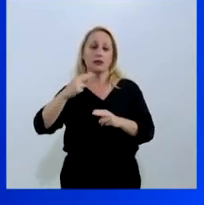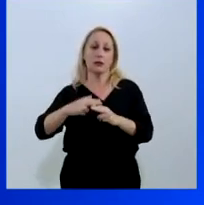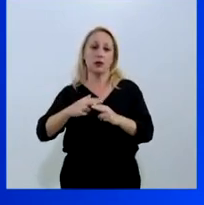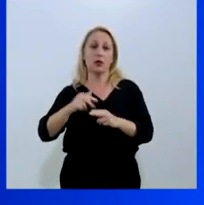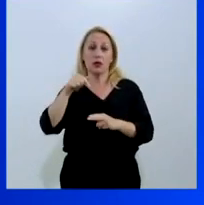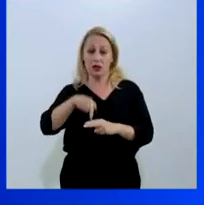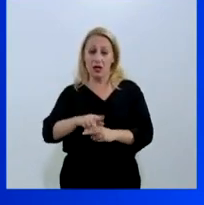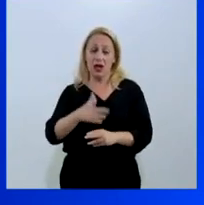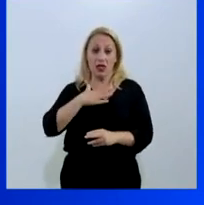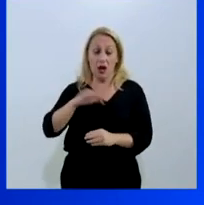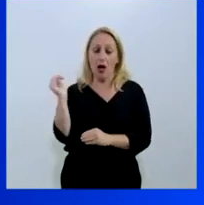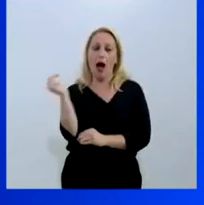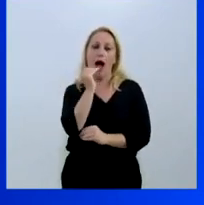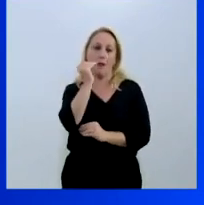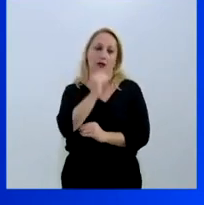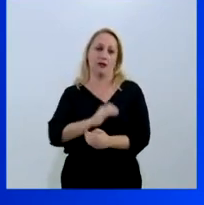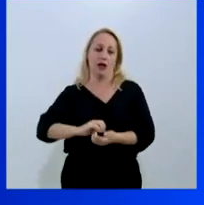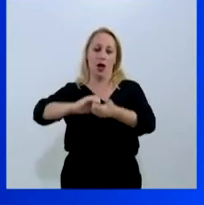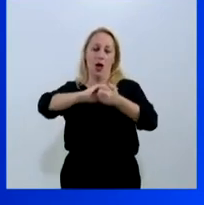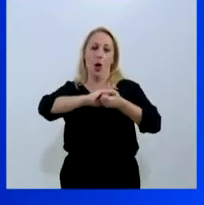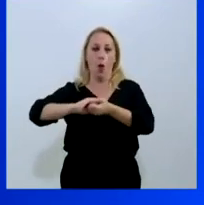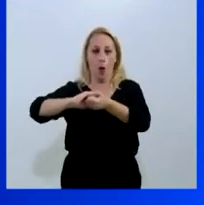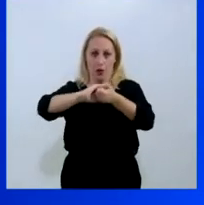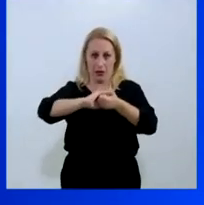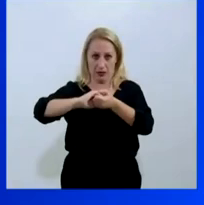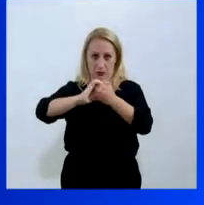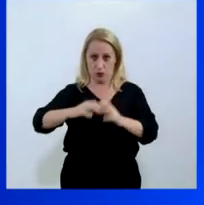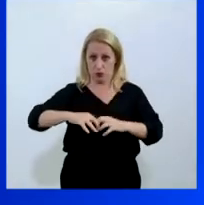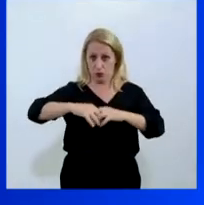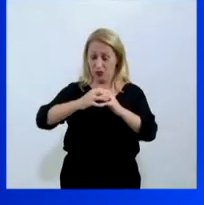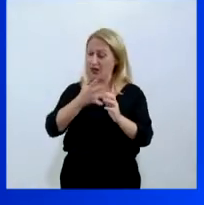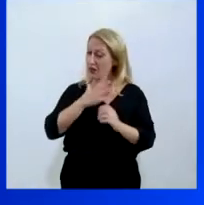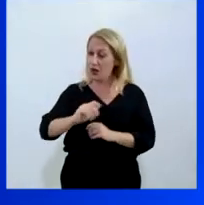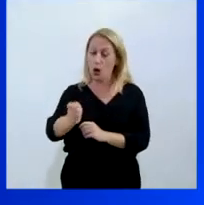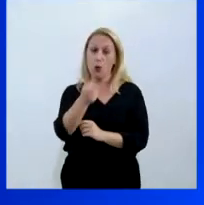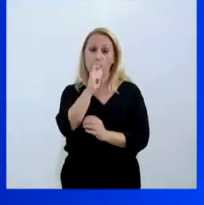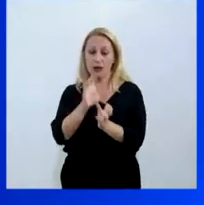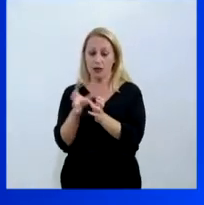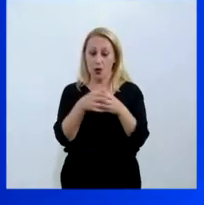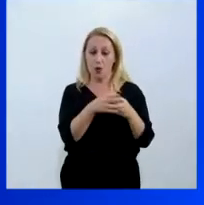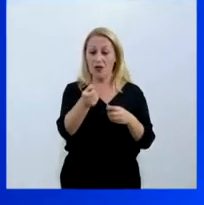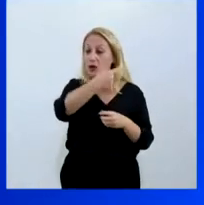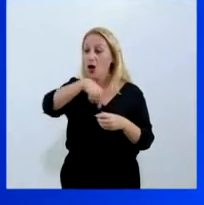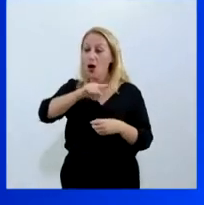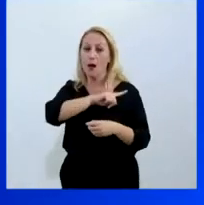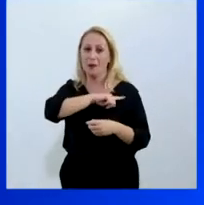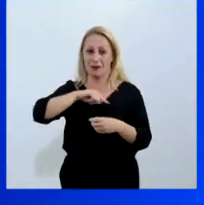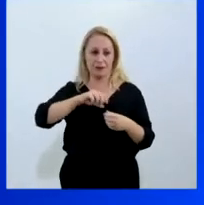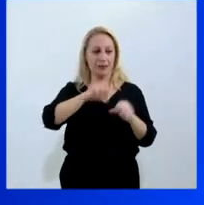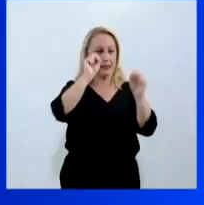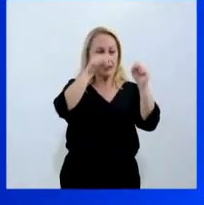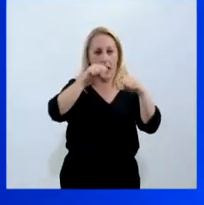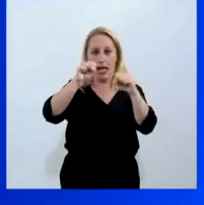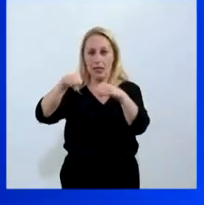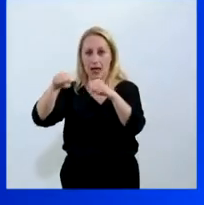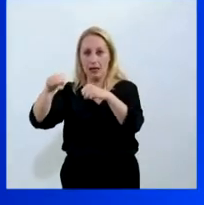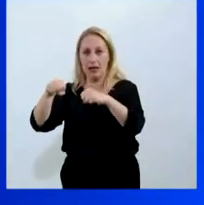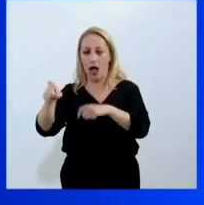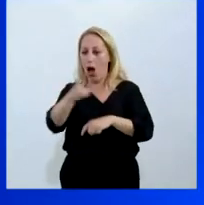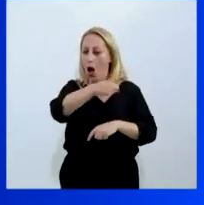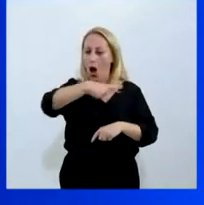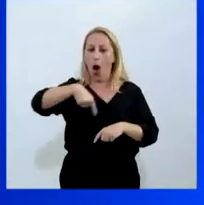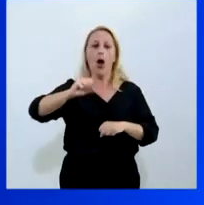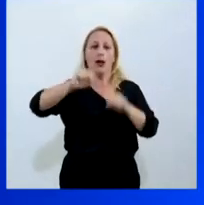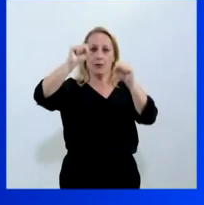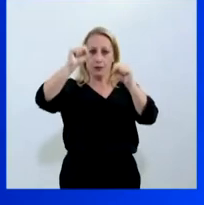συγκροτήσω άμεσα και θα επιδιώξω μάλιστα και διακομματική συνένεση ως προς την ηγεσία του, έτσι ώστε να μην υπάρχει καμία αμφιβολία